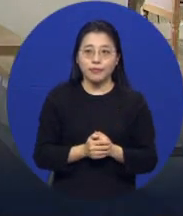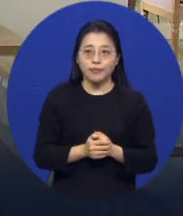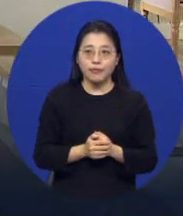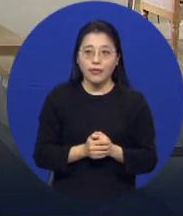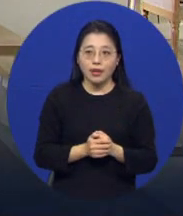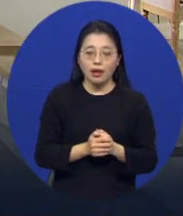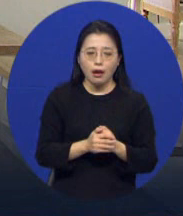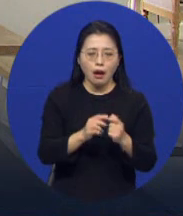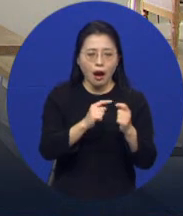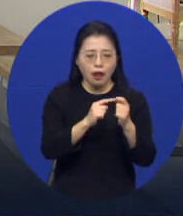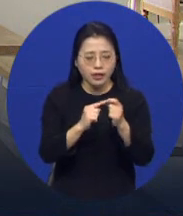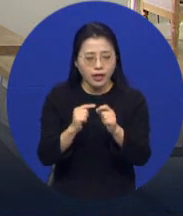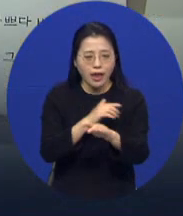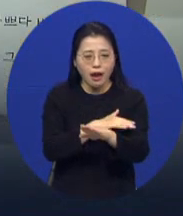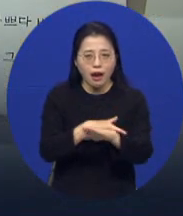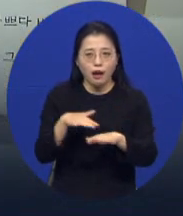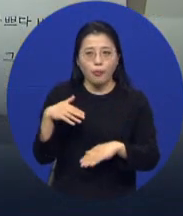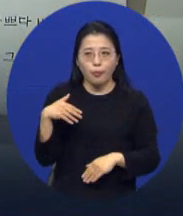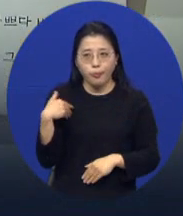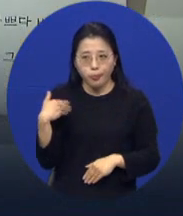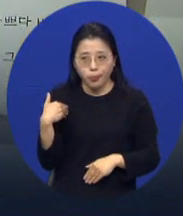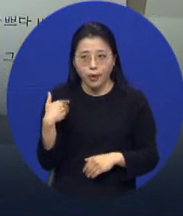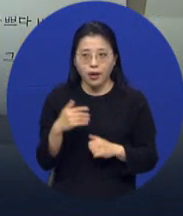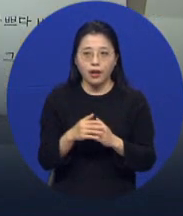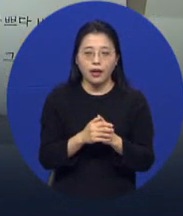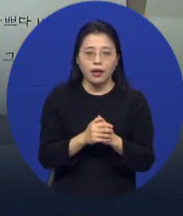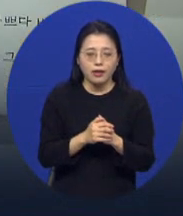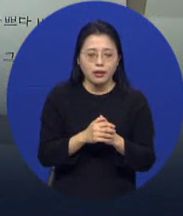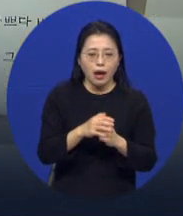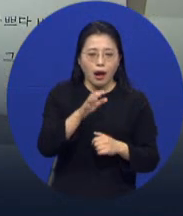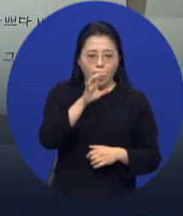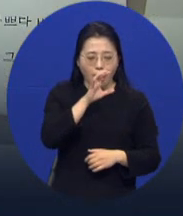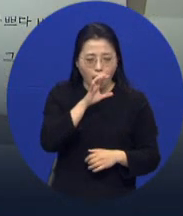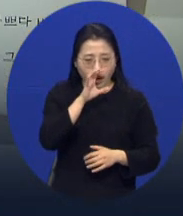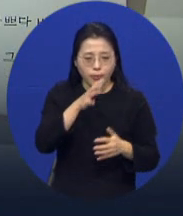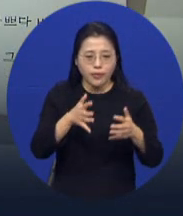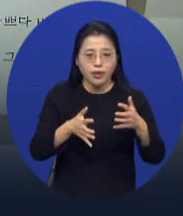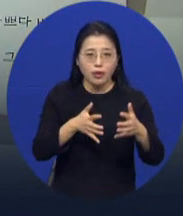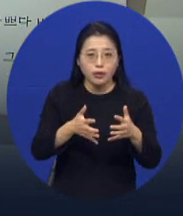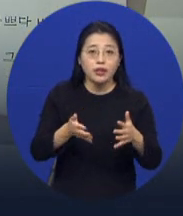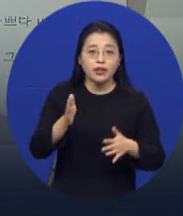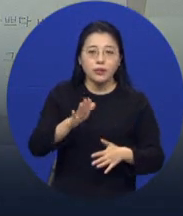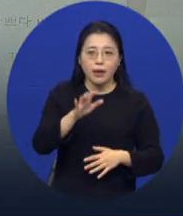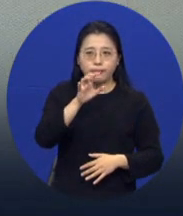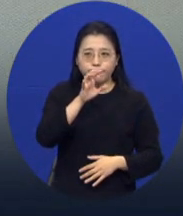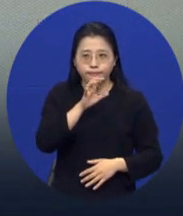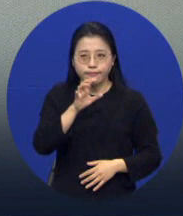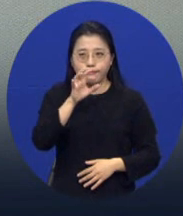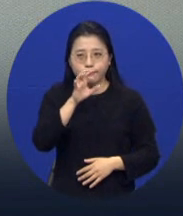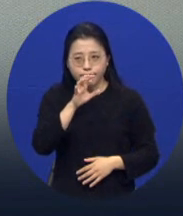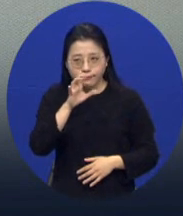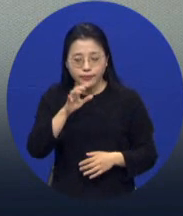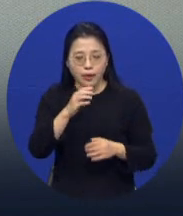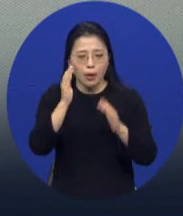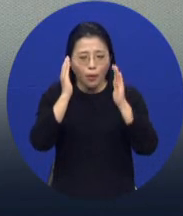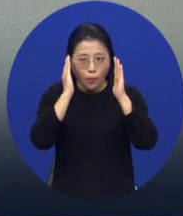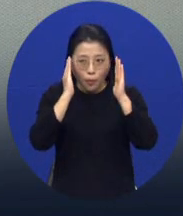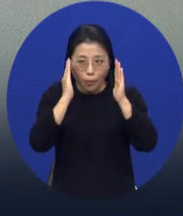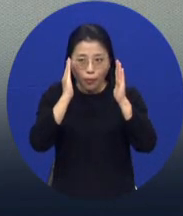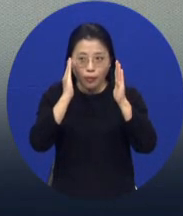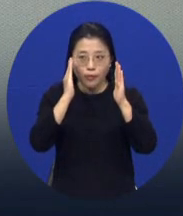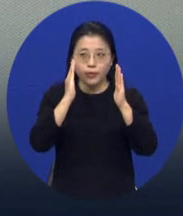그걸 모르잖아 그래서 뜨문뜨문 하다 보면 못 이루는 뒤에 이런 것도 이제